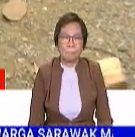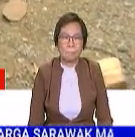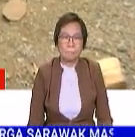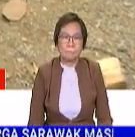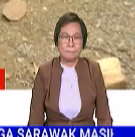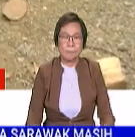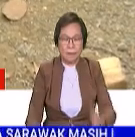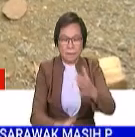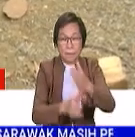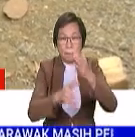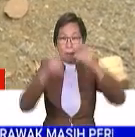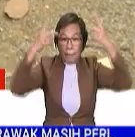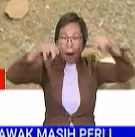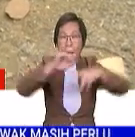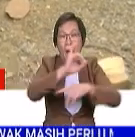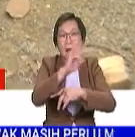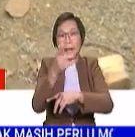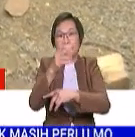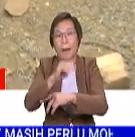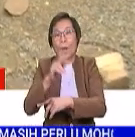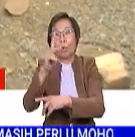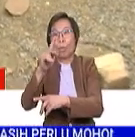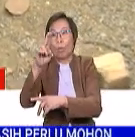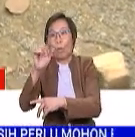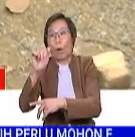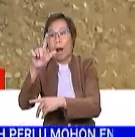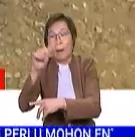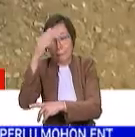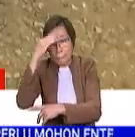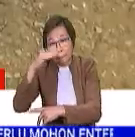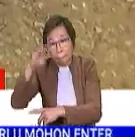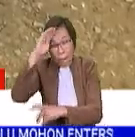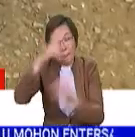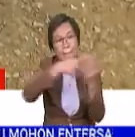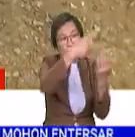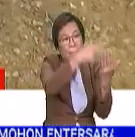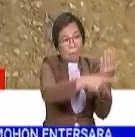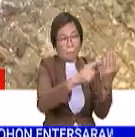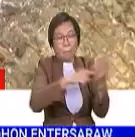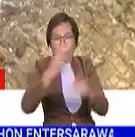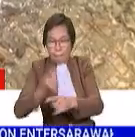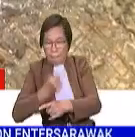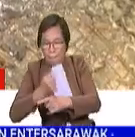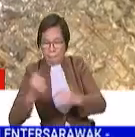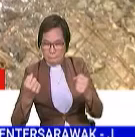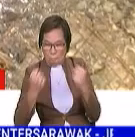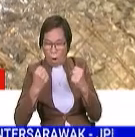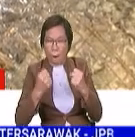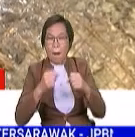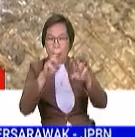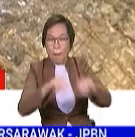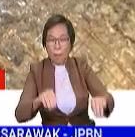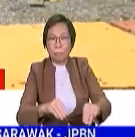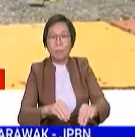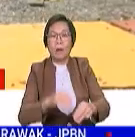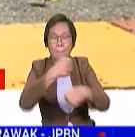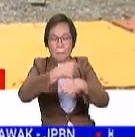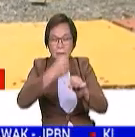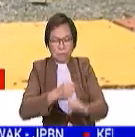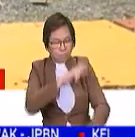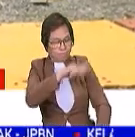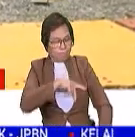menurut Himalayan Tenggara icbn kode please Amirul Effendi adonan program berkenaan truk melatih Jatidiri Plaza ke arah membentuk